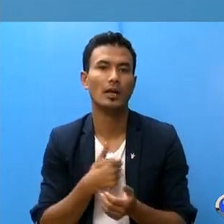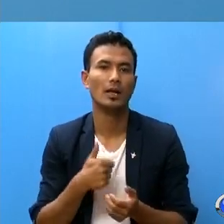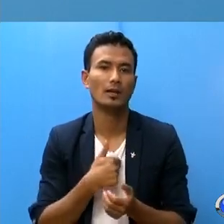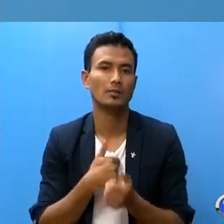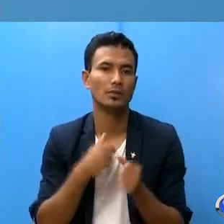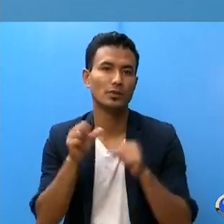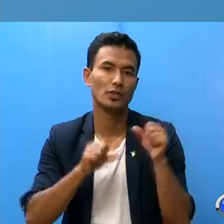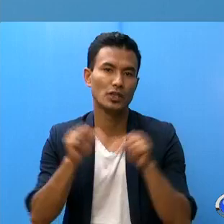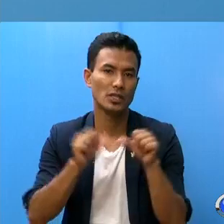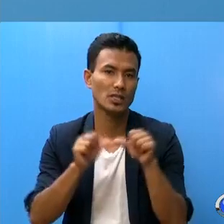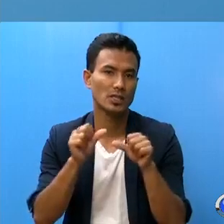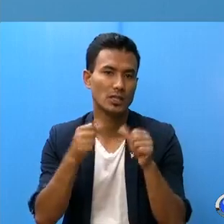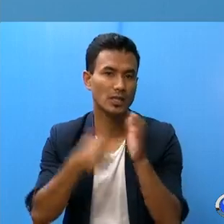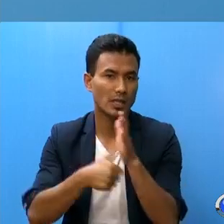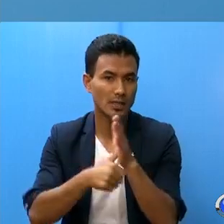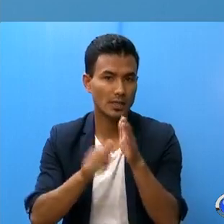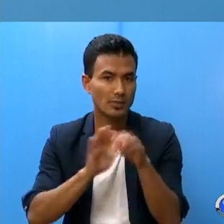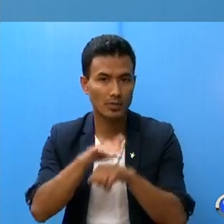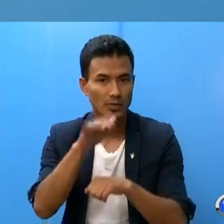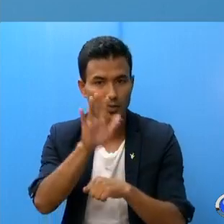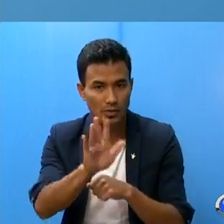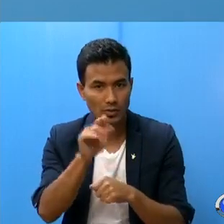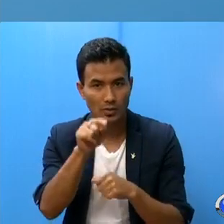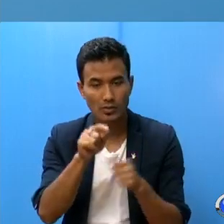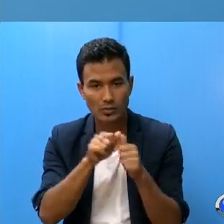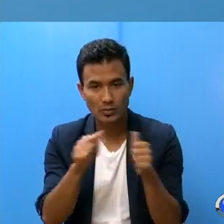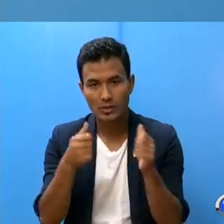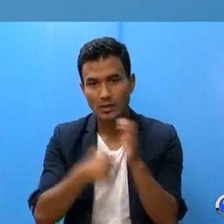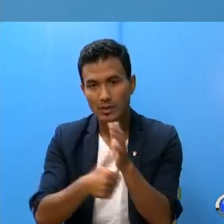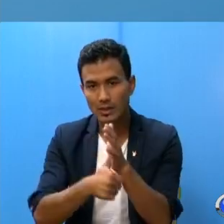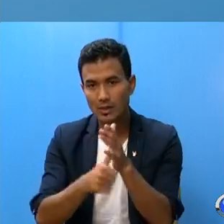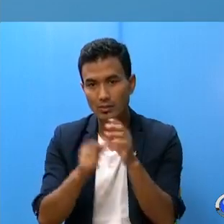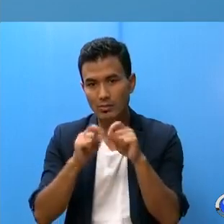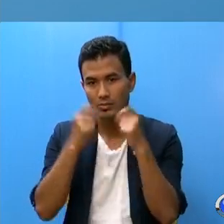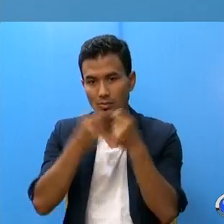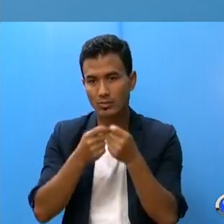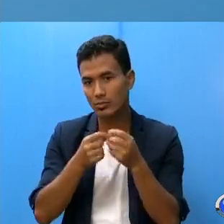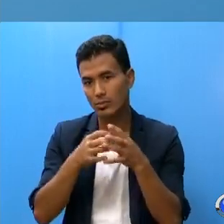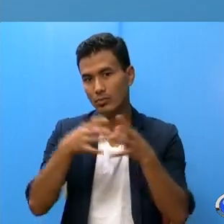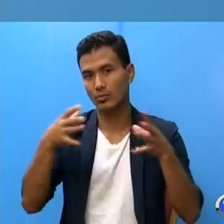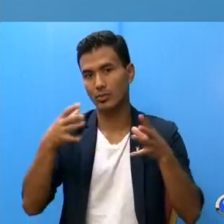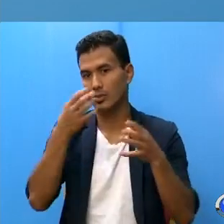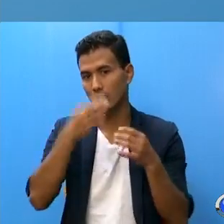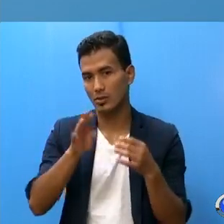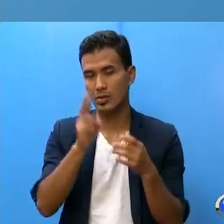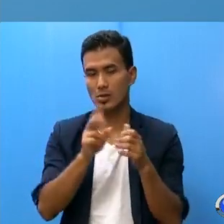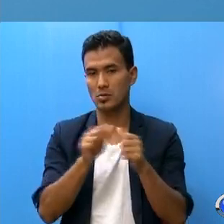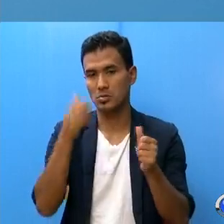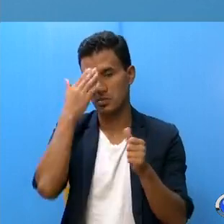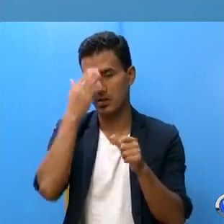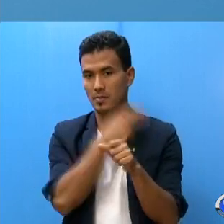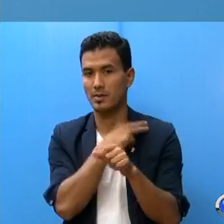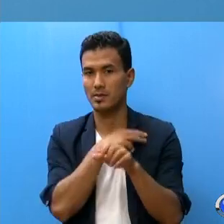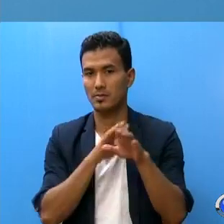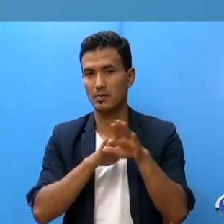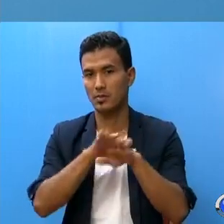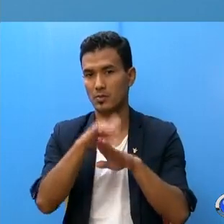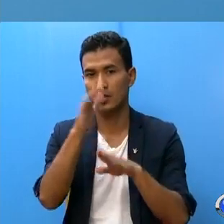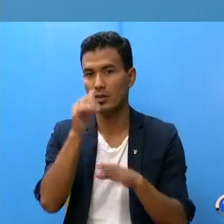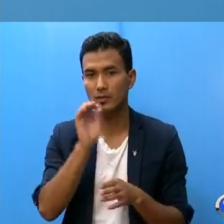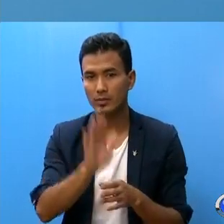जतीने अणाय तेरे ट्स्री ड़ा आया ख़ेको चा